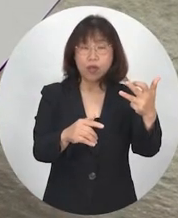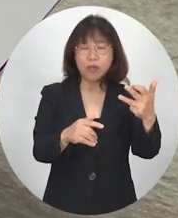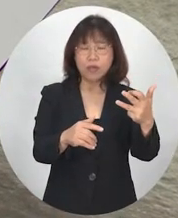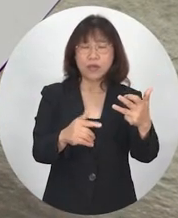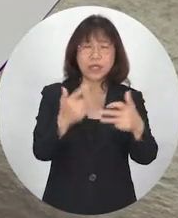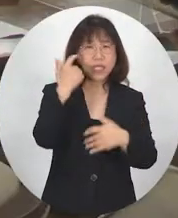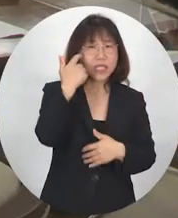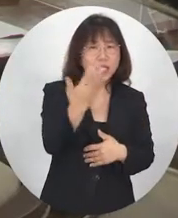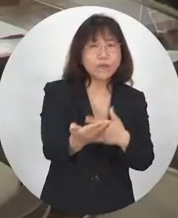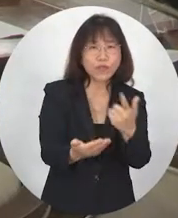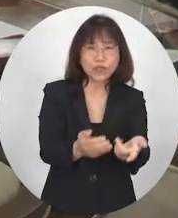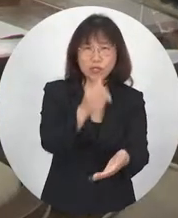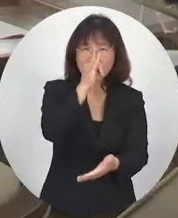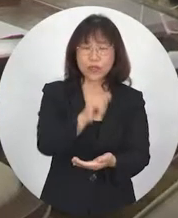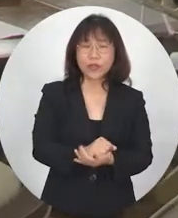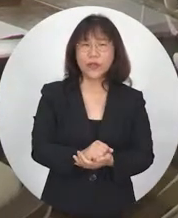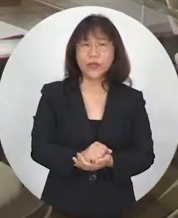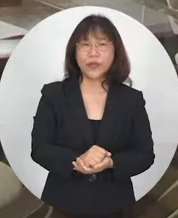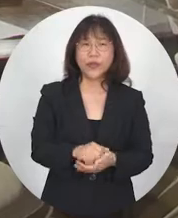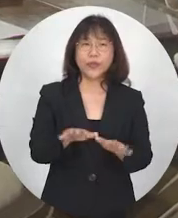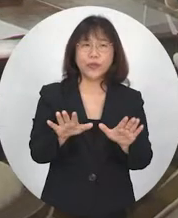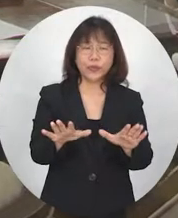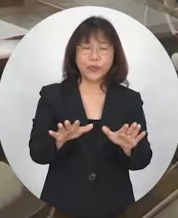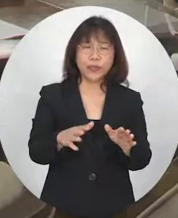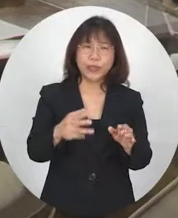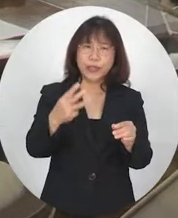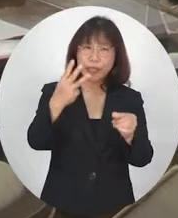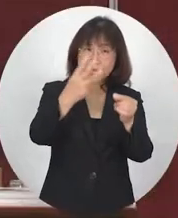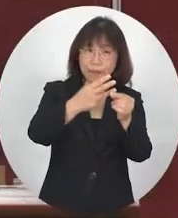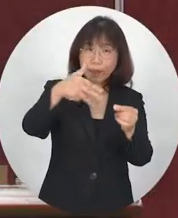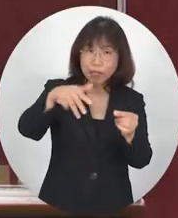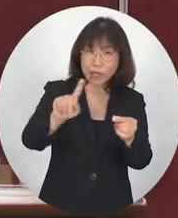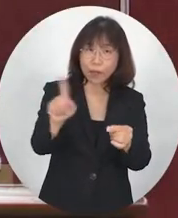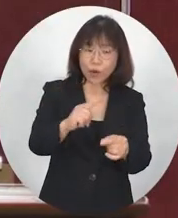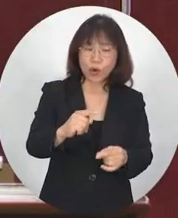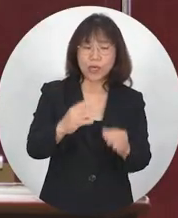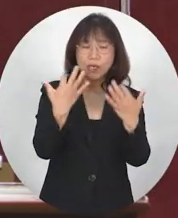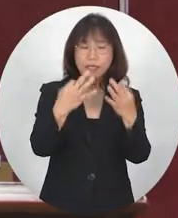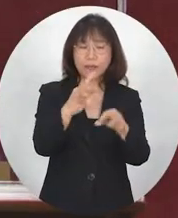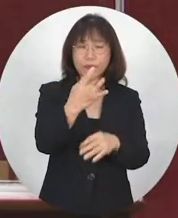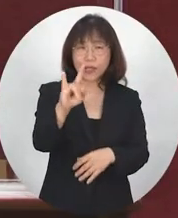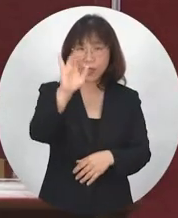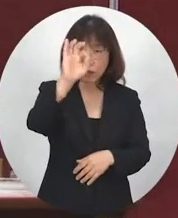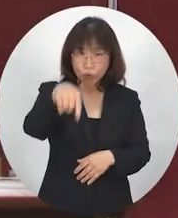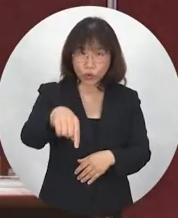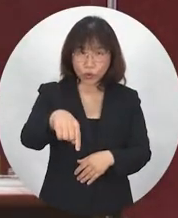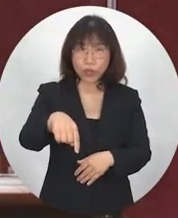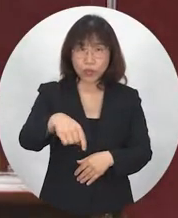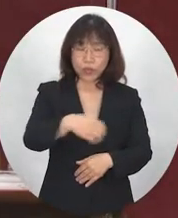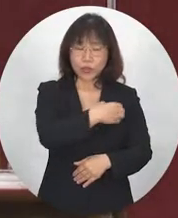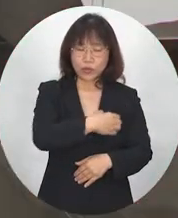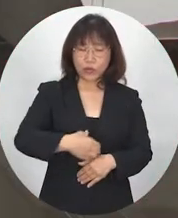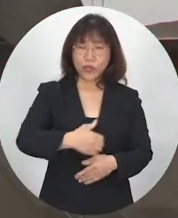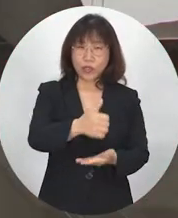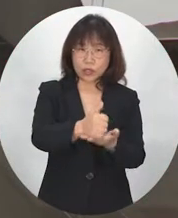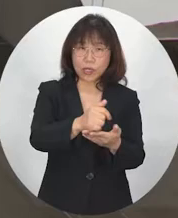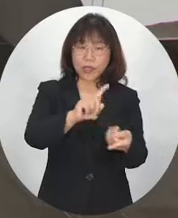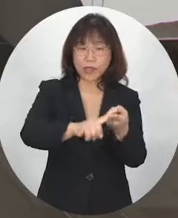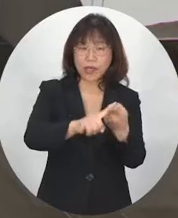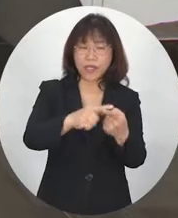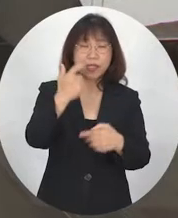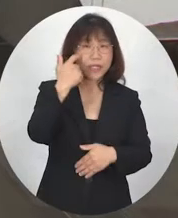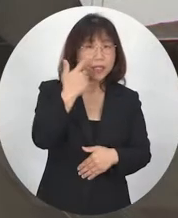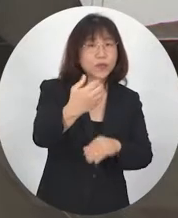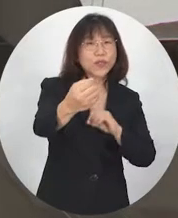구정질문을 펼쳤습니다. 이어 19일 열린 제3차 본회의에서는 김태우 강서구청장을 비롯한 집행부의